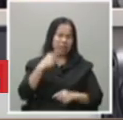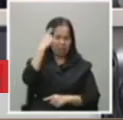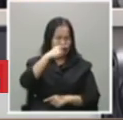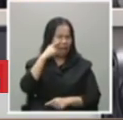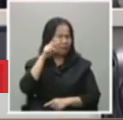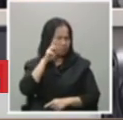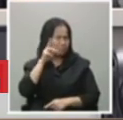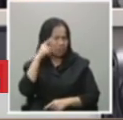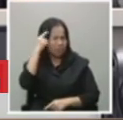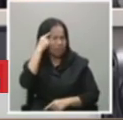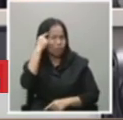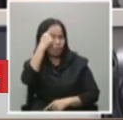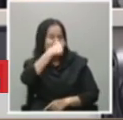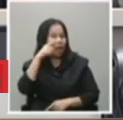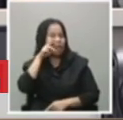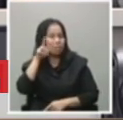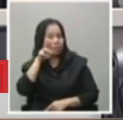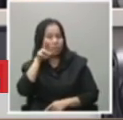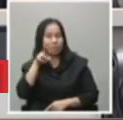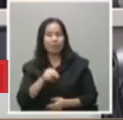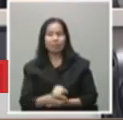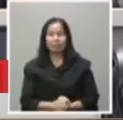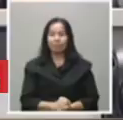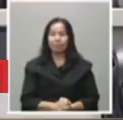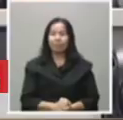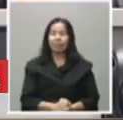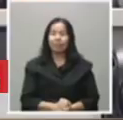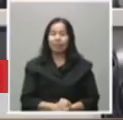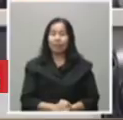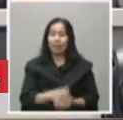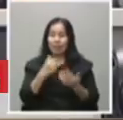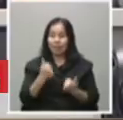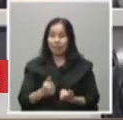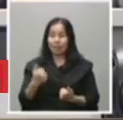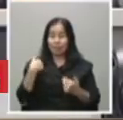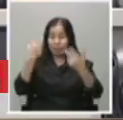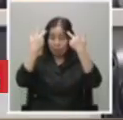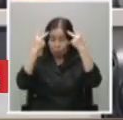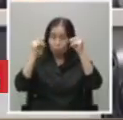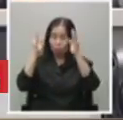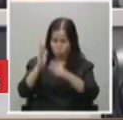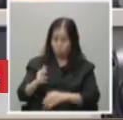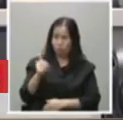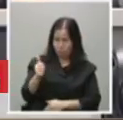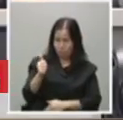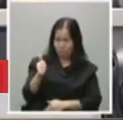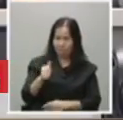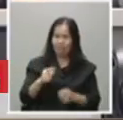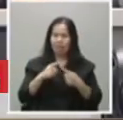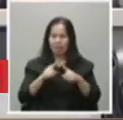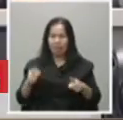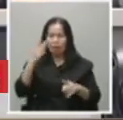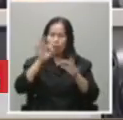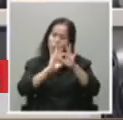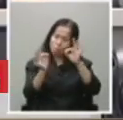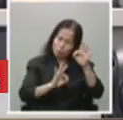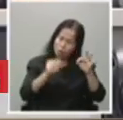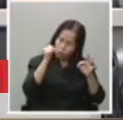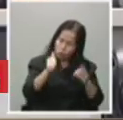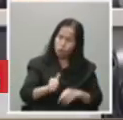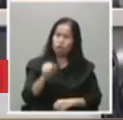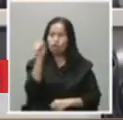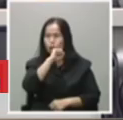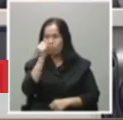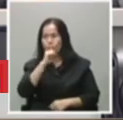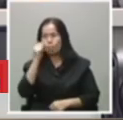ายท่านประธานที่เคารพครับท่านนายกรัฐมนตรีก็เป็นคนดีนะฮะแต่งกลอนบ่อยแต่งเพลงก็เพราะ